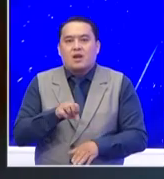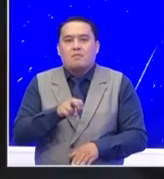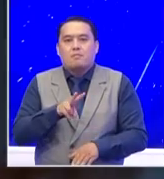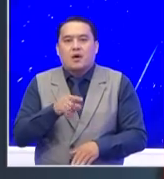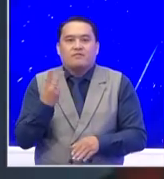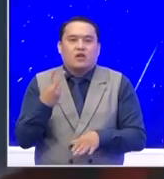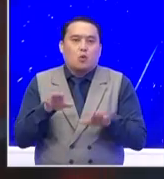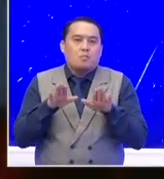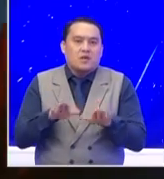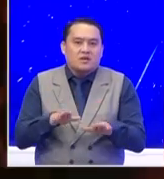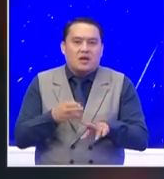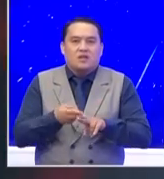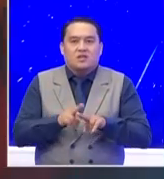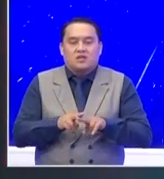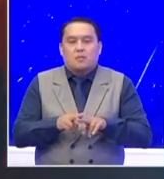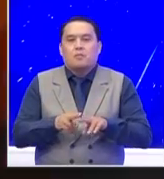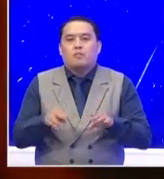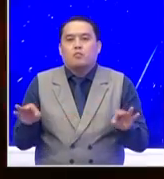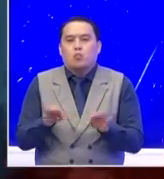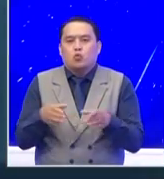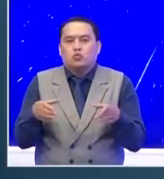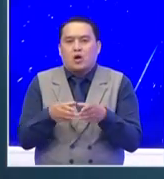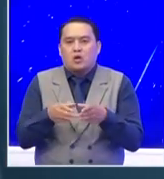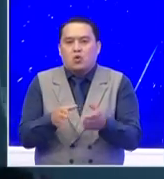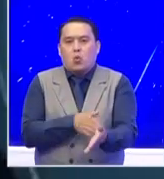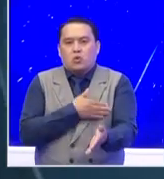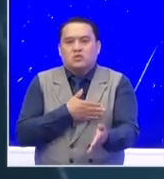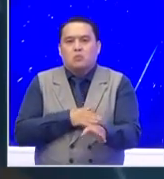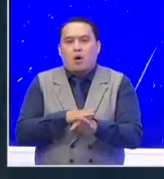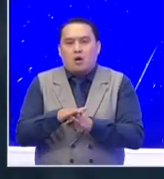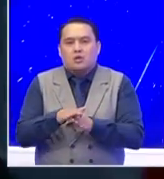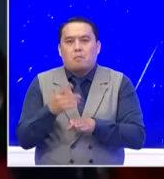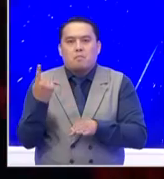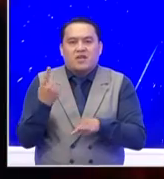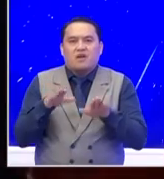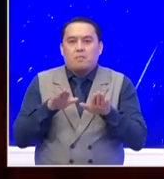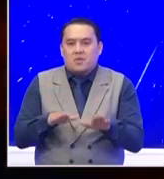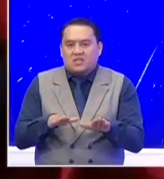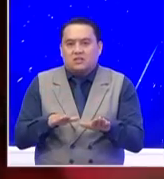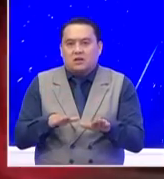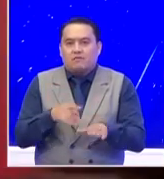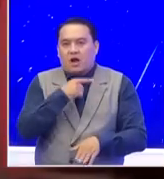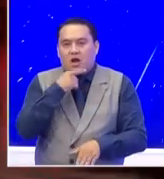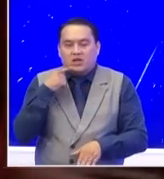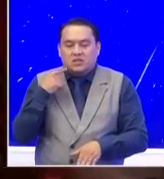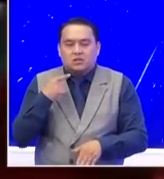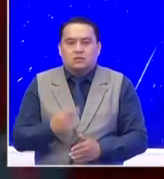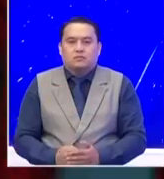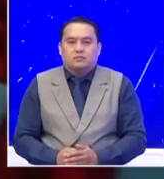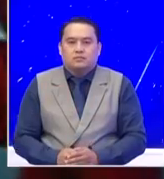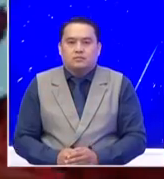занимает 2-ю строчку в данном чарте. Долгое время хит исполнителя удерживал 1-е место и в российском списке